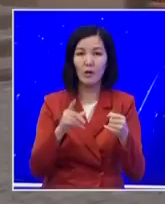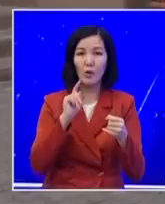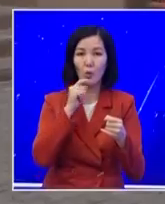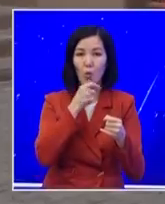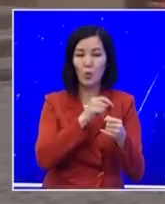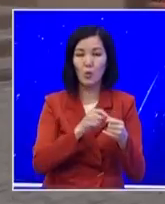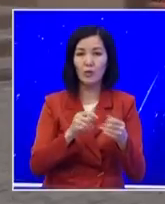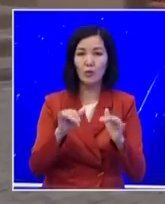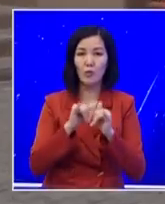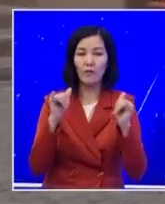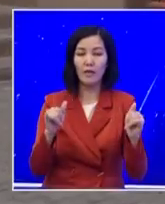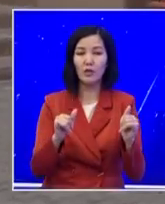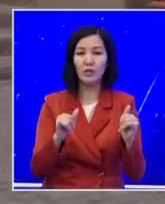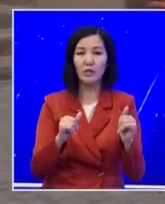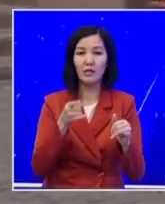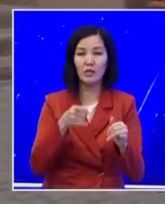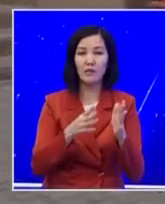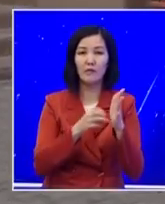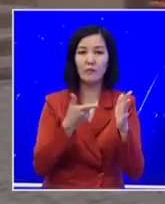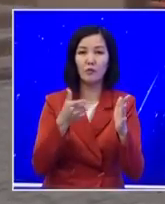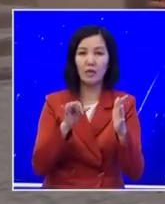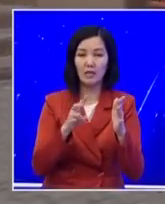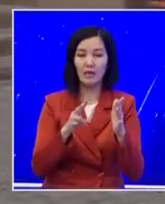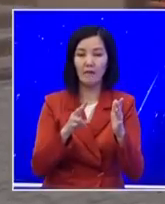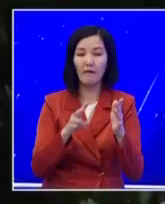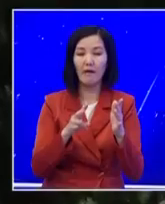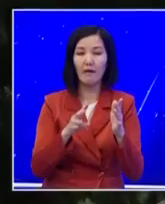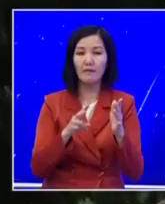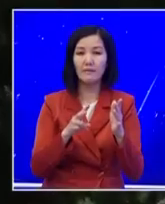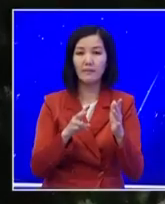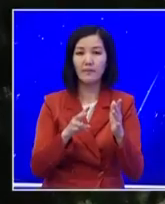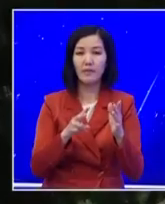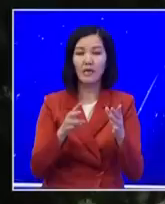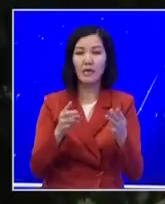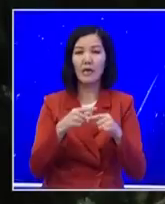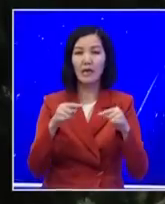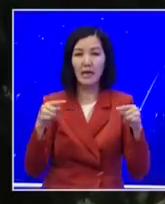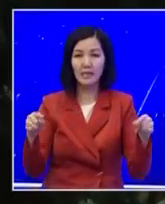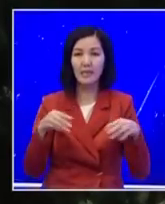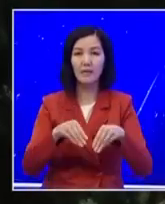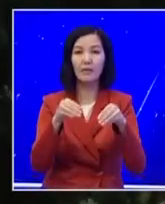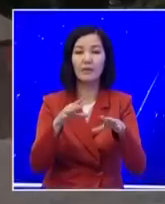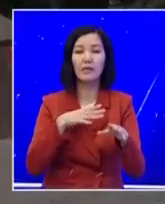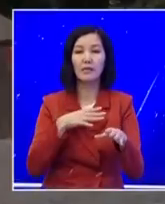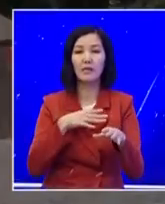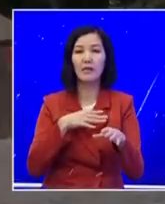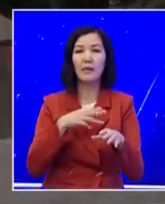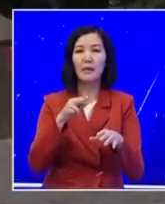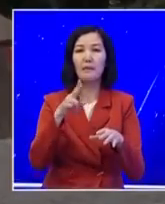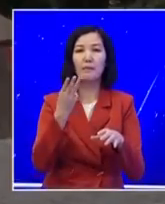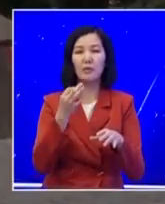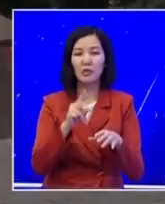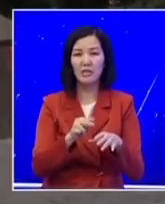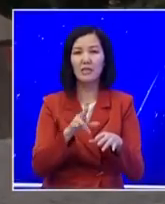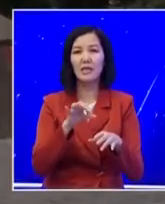зерно увеличена на площадь 1800 гектаров, а также кормовые культуры. Яровых, это пшеница, ячмень,